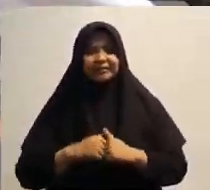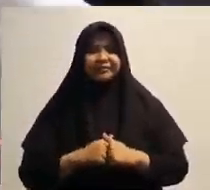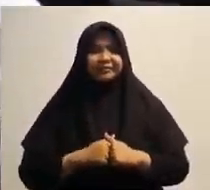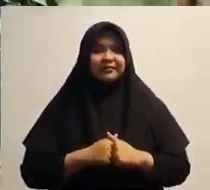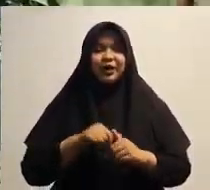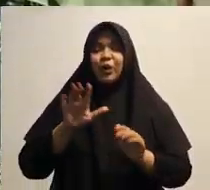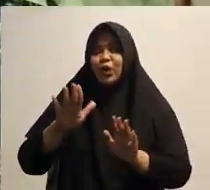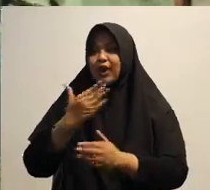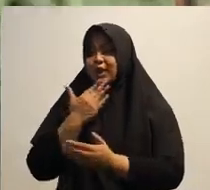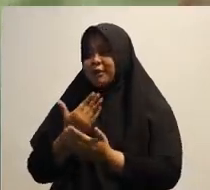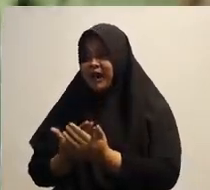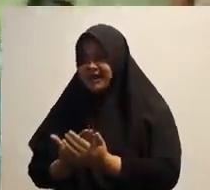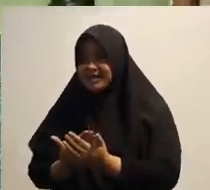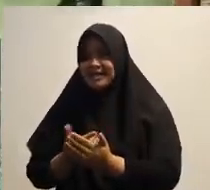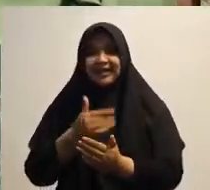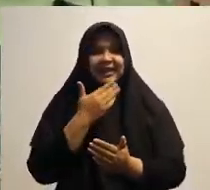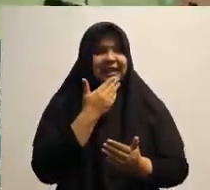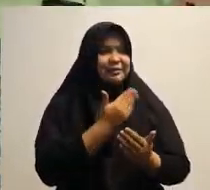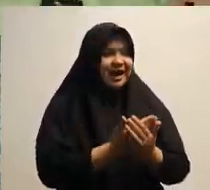iya. Ya, terima kasih. Ya.